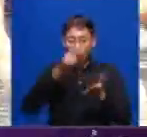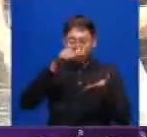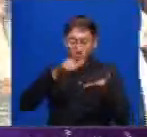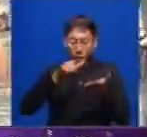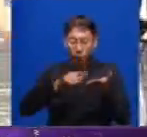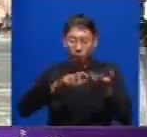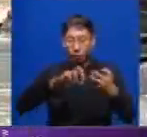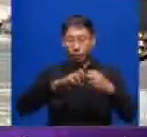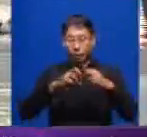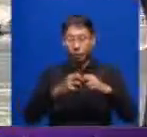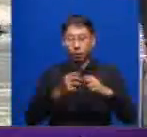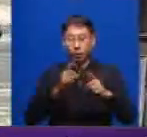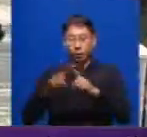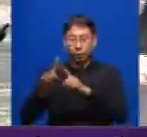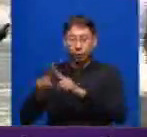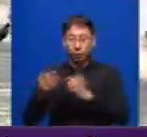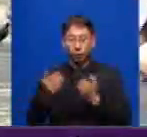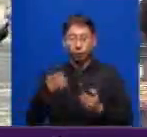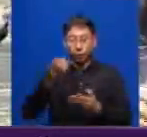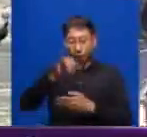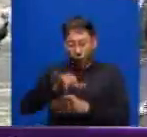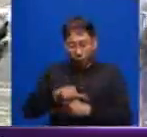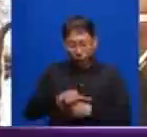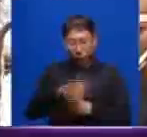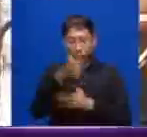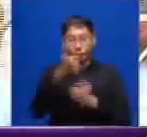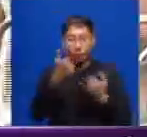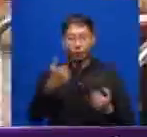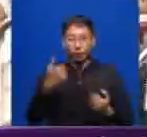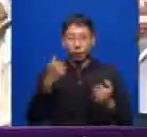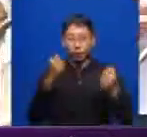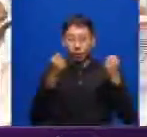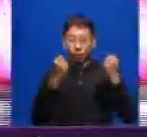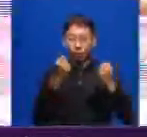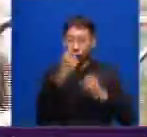ลที่เกิดขึ้นและนำไปสู่การฟื้นความเชื่อมั่นในสายตาของชาวต่างชาติอย่างแท้จริง